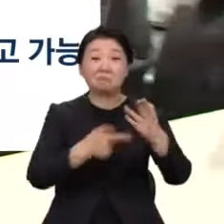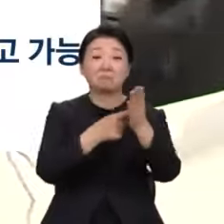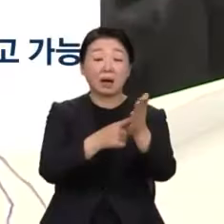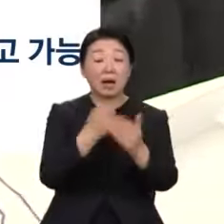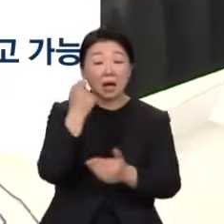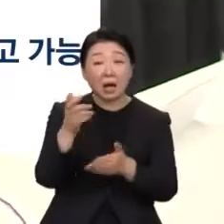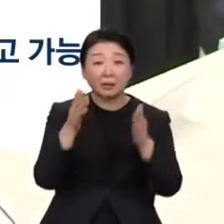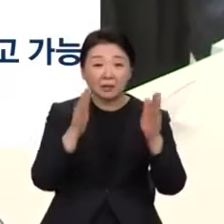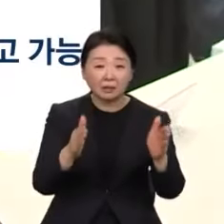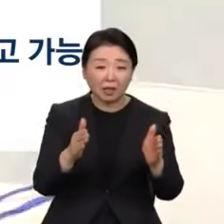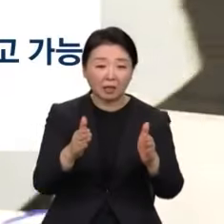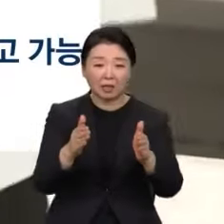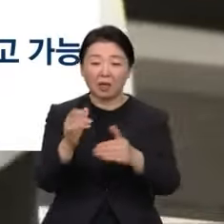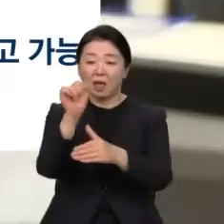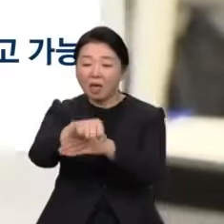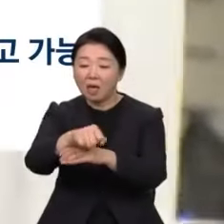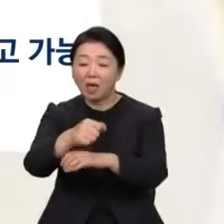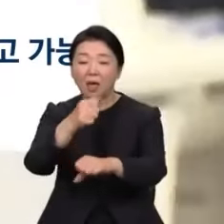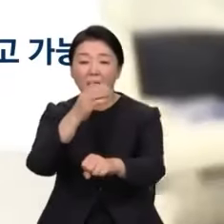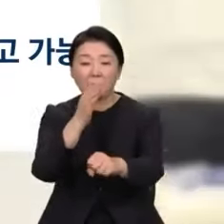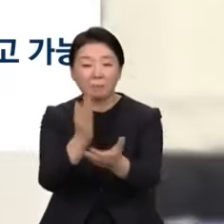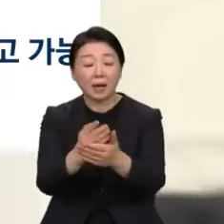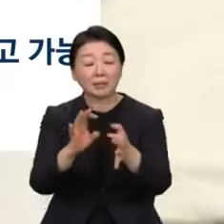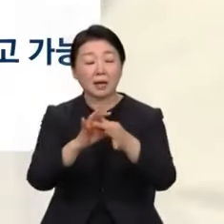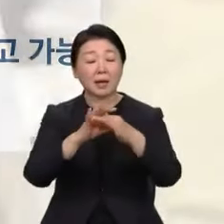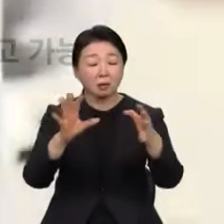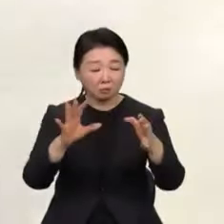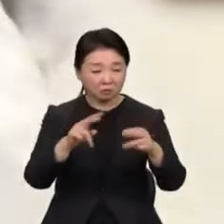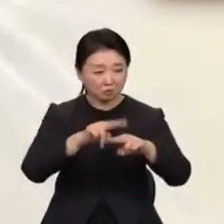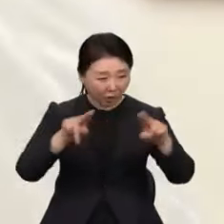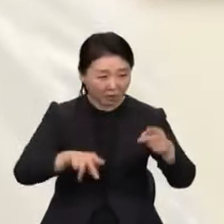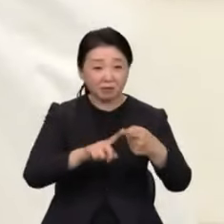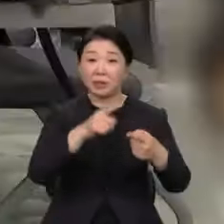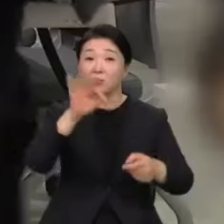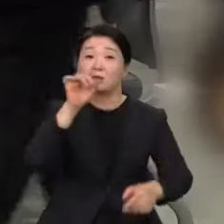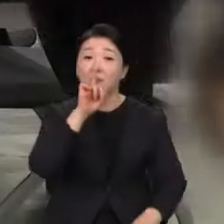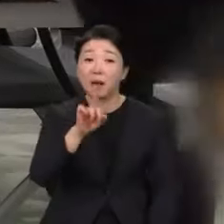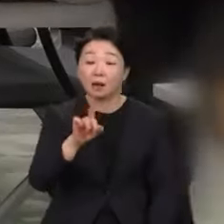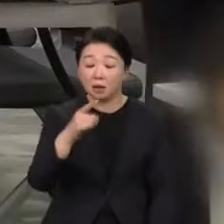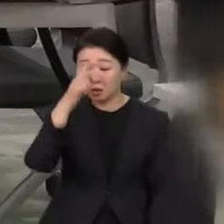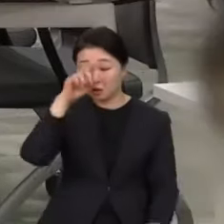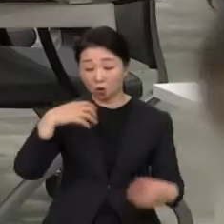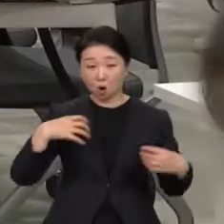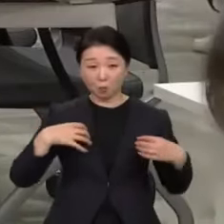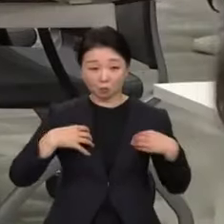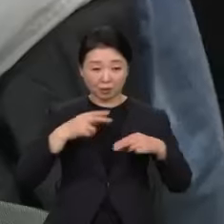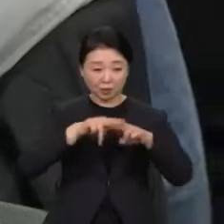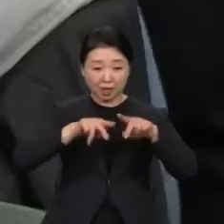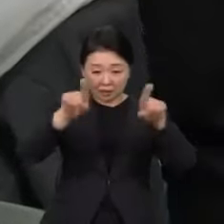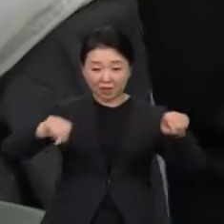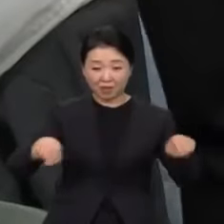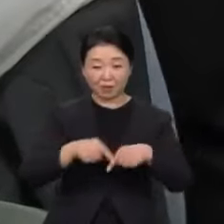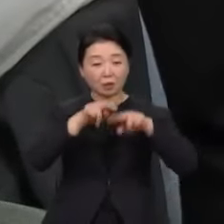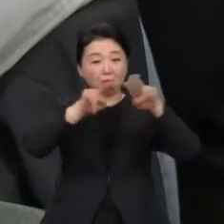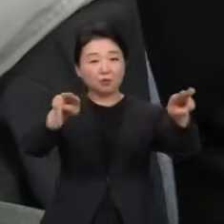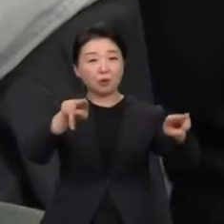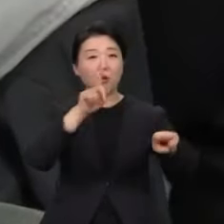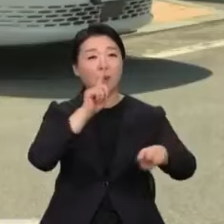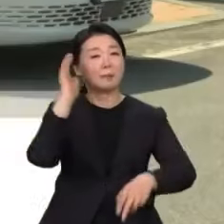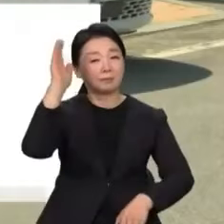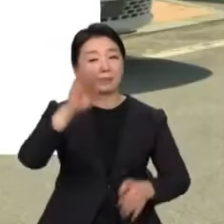수리 여부와 관계없이 사직 효력이 생긴다는 겁니다. 정부는 그동안 사직서 자체가 무효라고